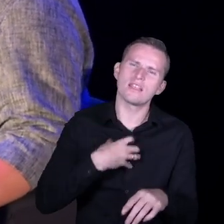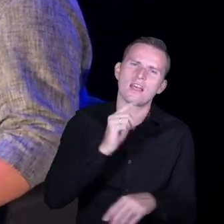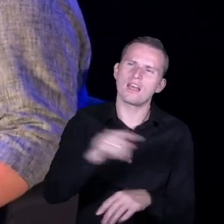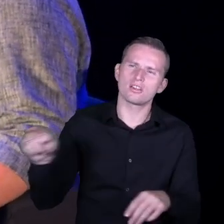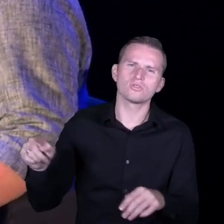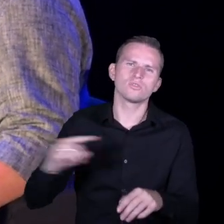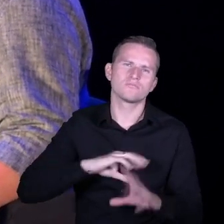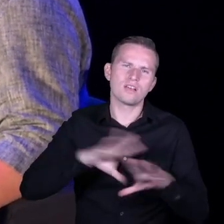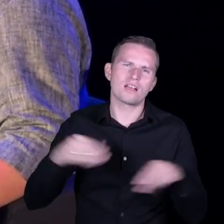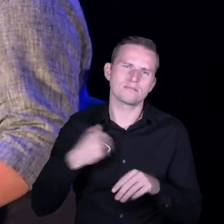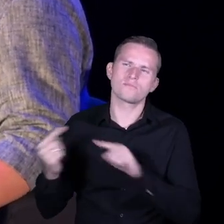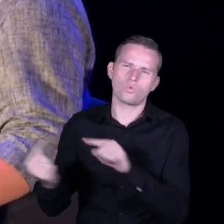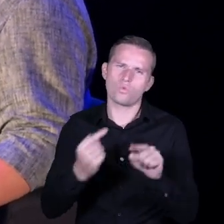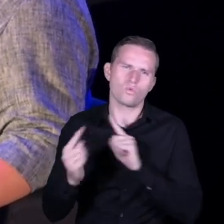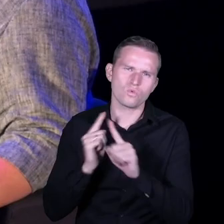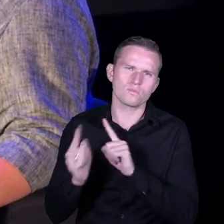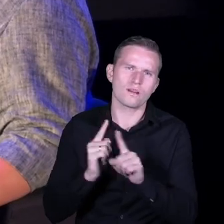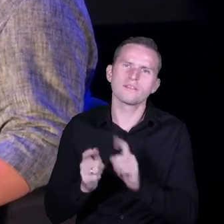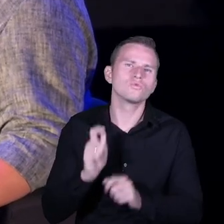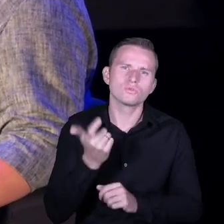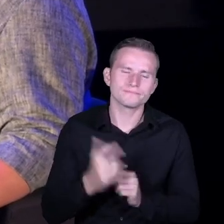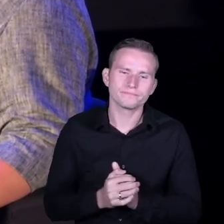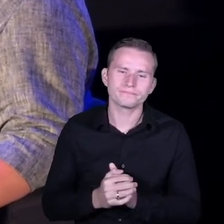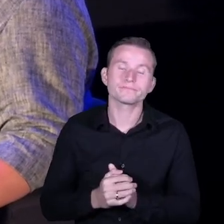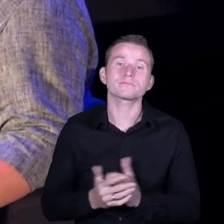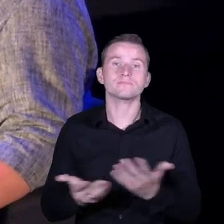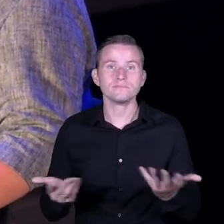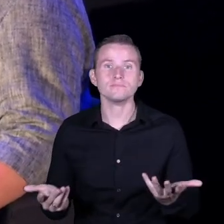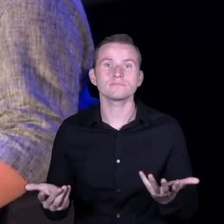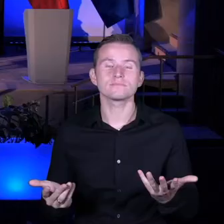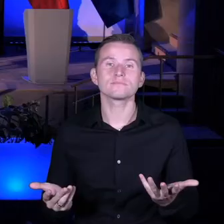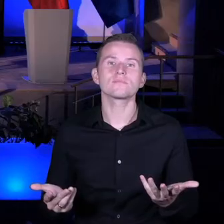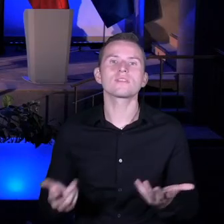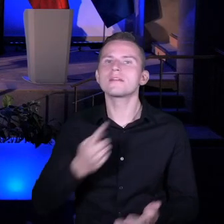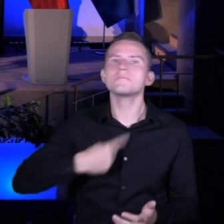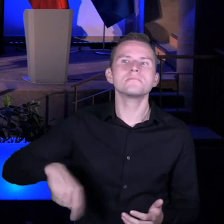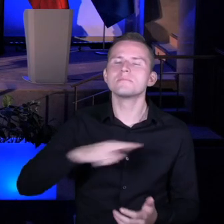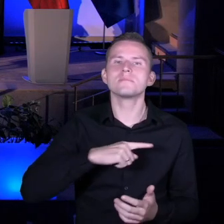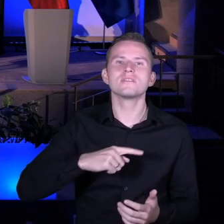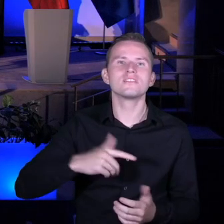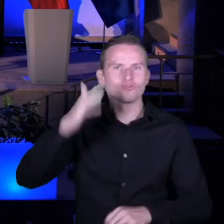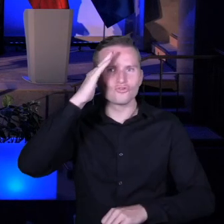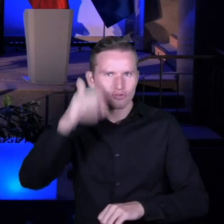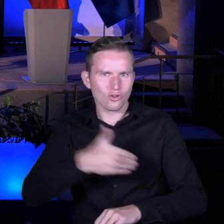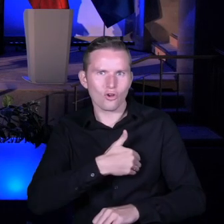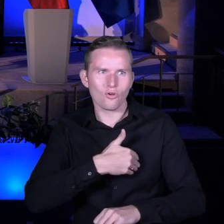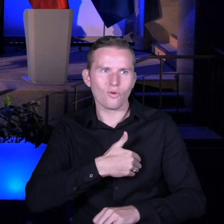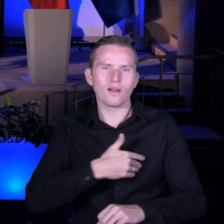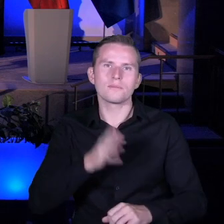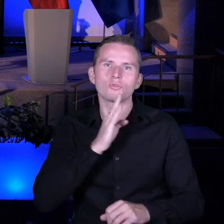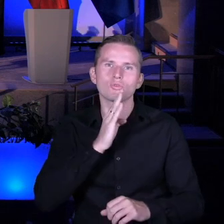dyskutowaliśmy, jest pełna akceptacja na to, że się uczymy. Jesteśmy szkołą, która jest w procesie, która się